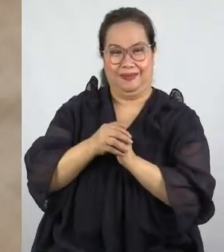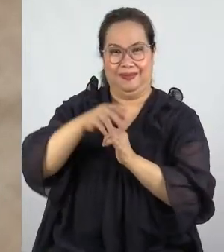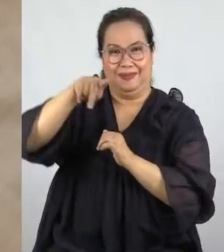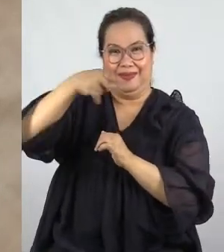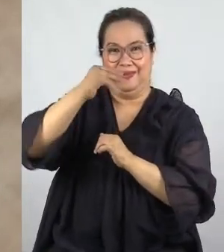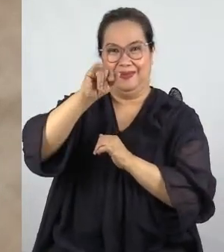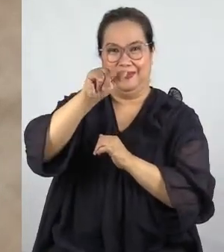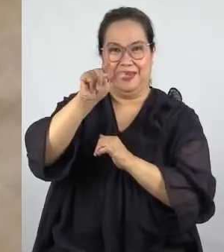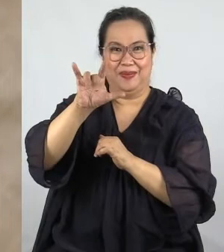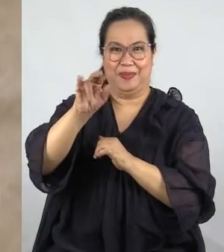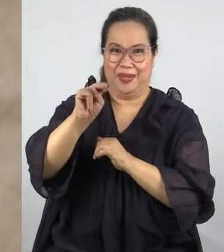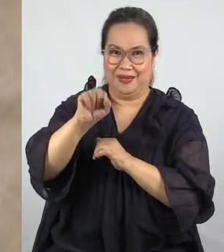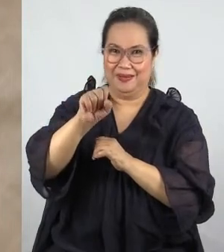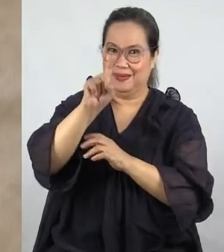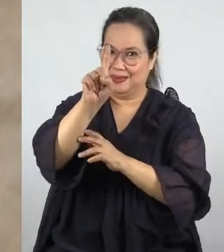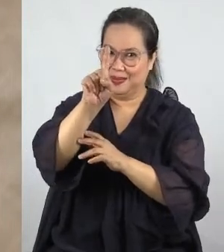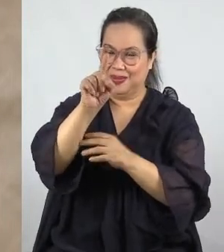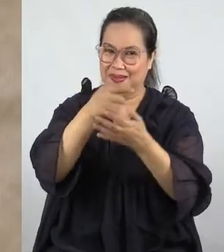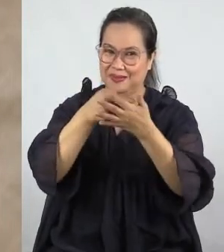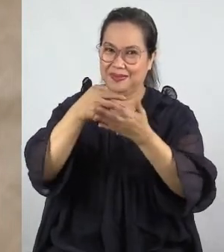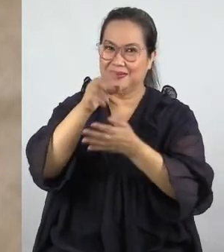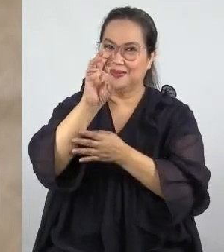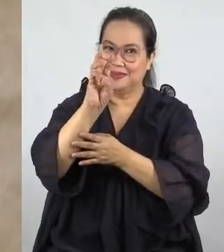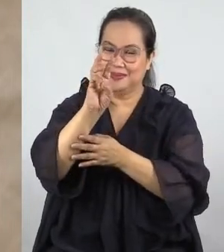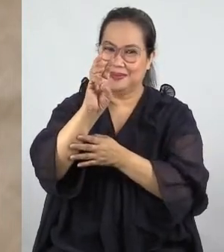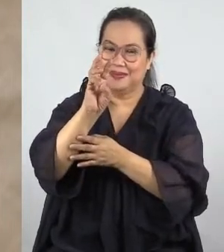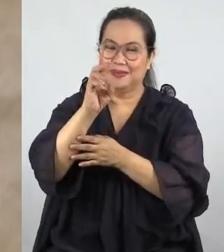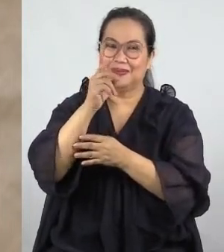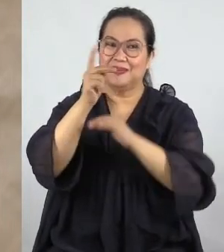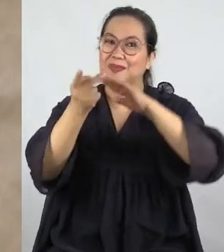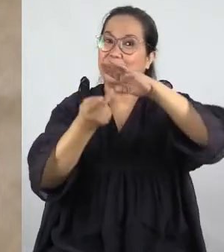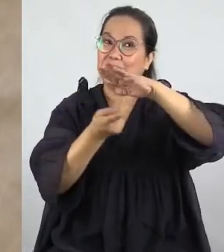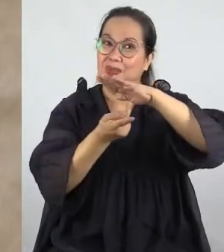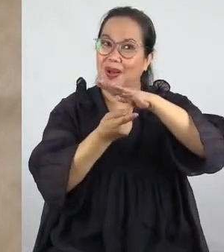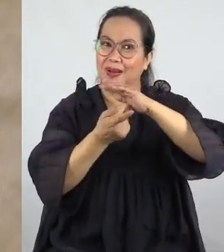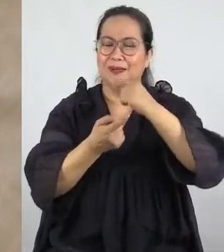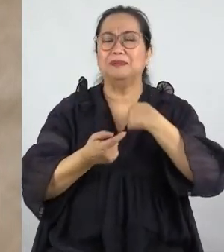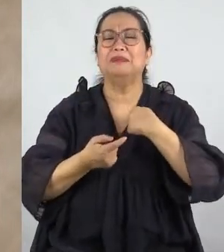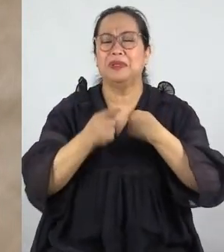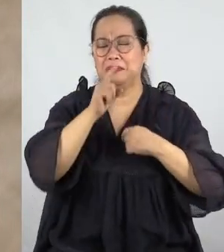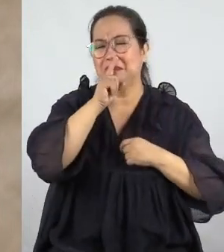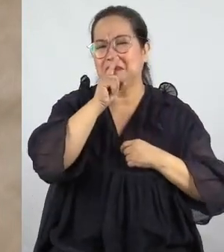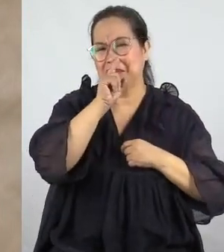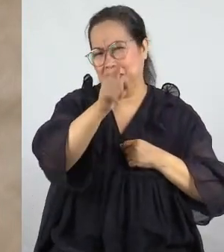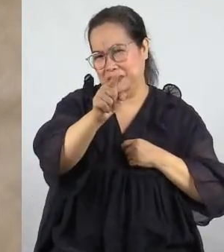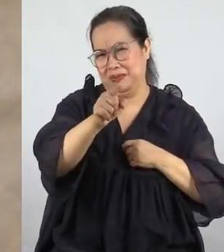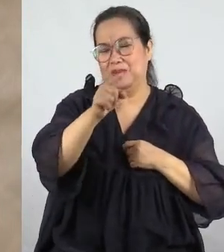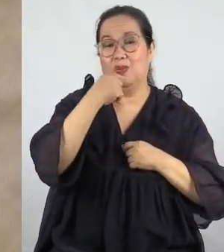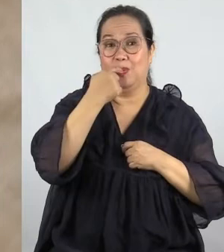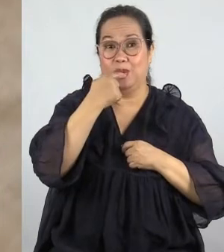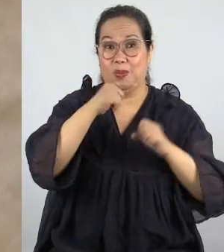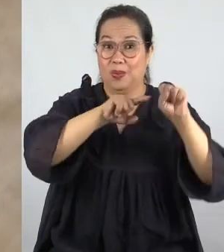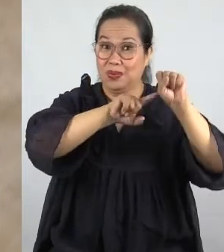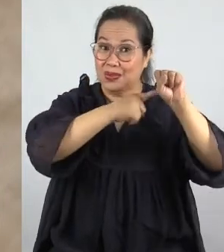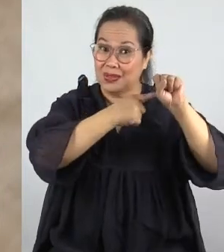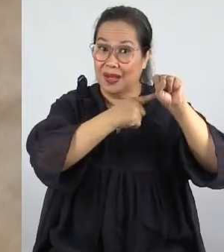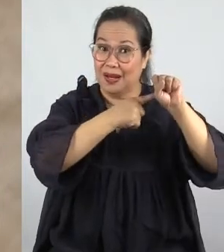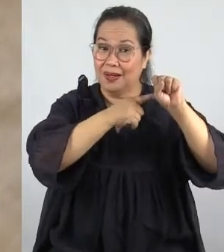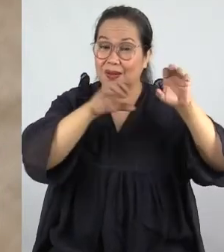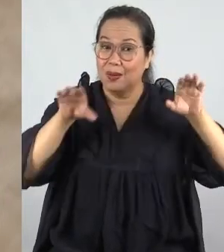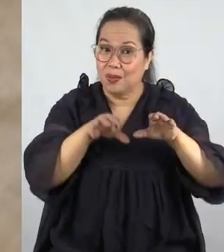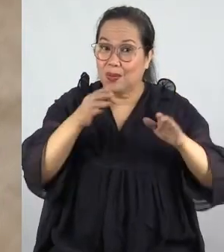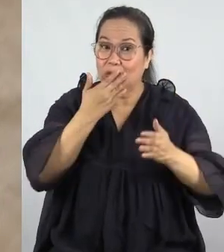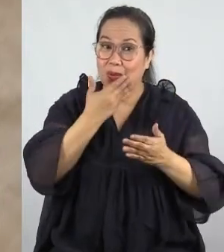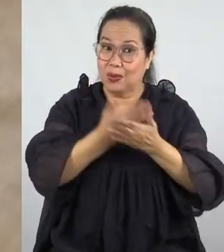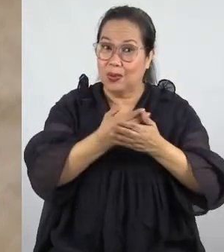Philippians 1:6, sabi ni Pablo, and I am sure of this, that He who began a good